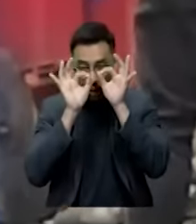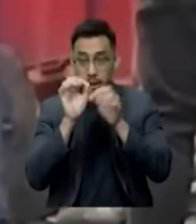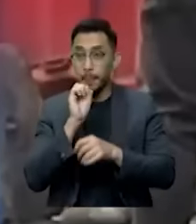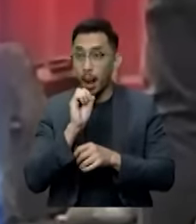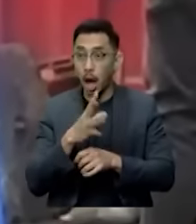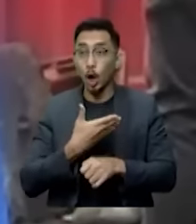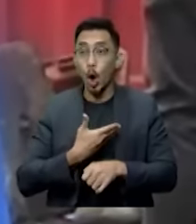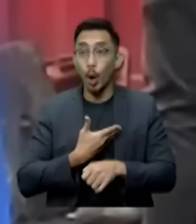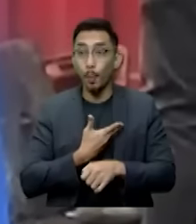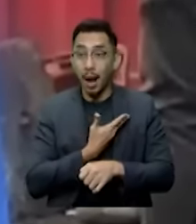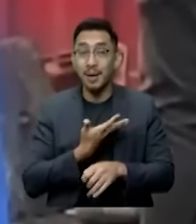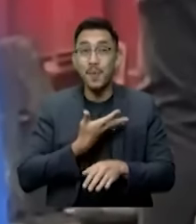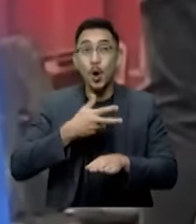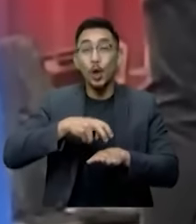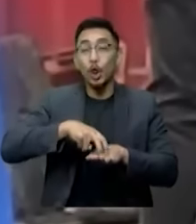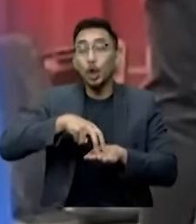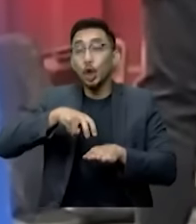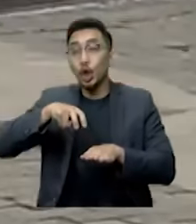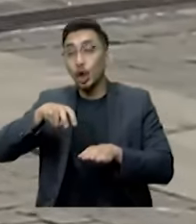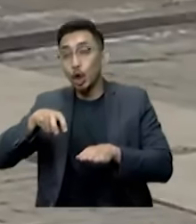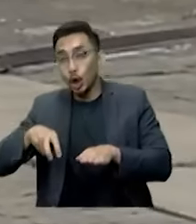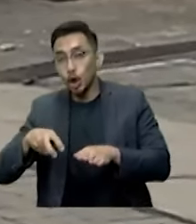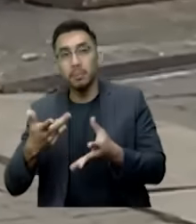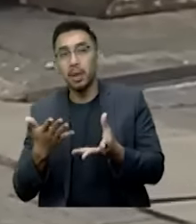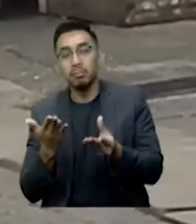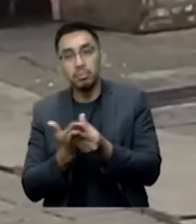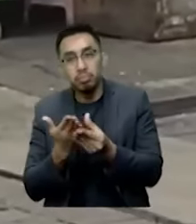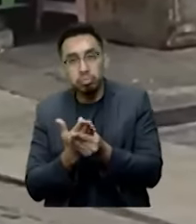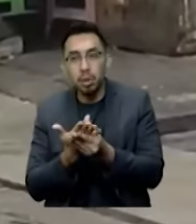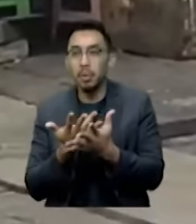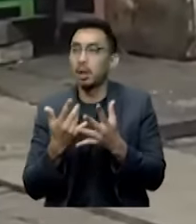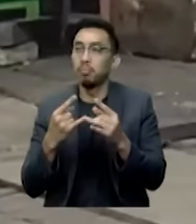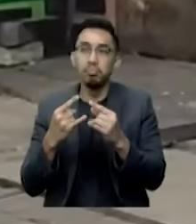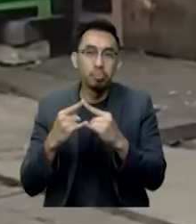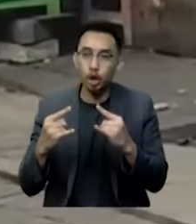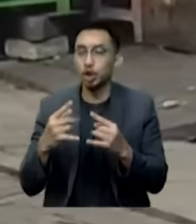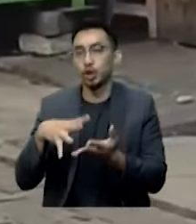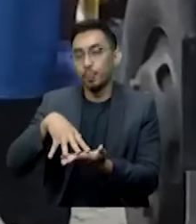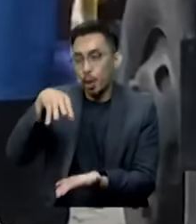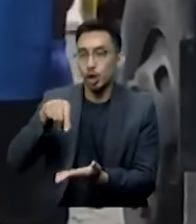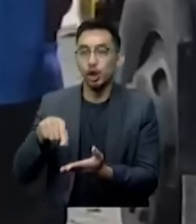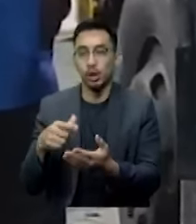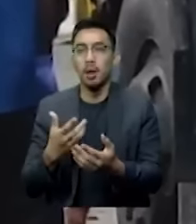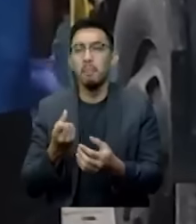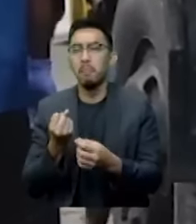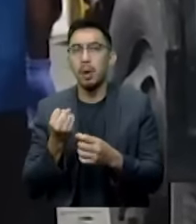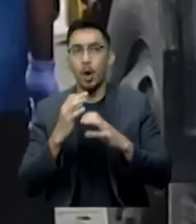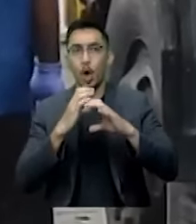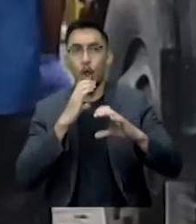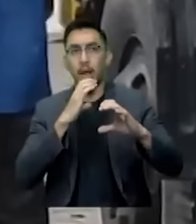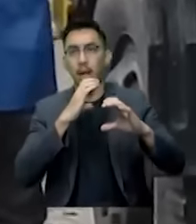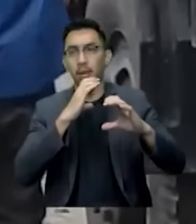truk yang dikemudikannya untuk mengurus administrasi di pos pintu gerbang depo. Tiba-tiba beberapa kontainer terjatuh dari